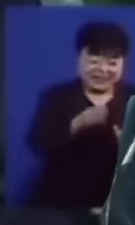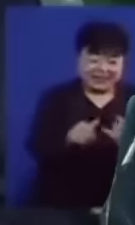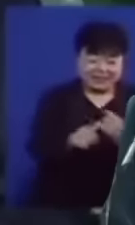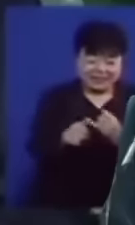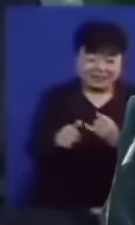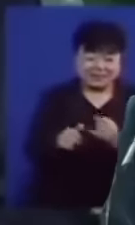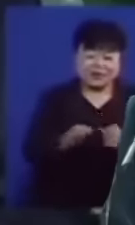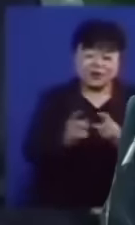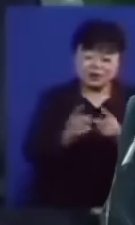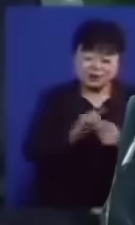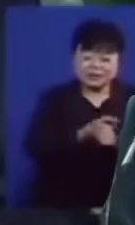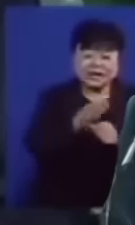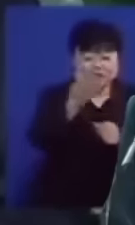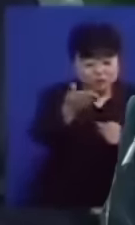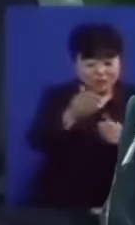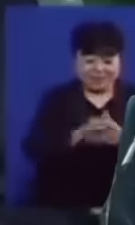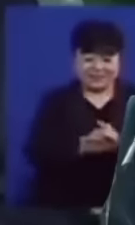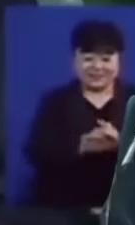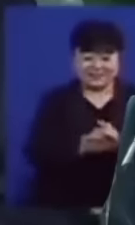아내는 남편을 사랑해야 되는데